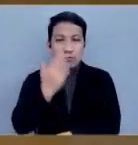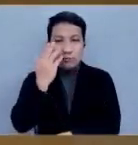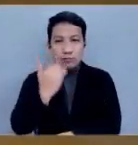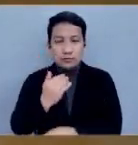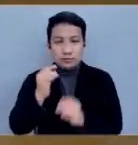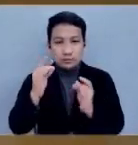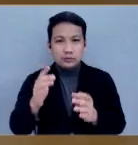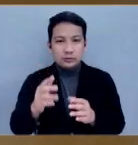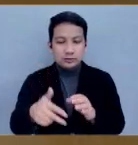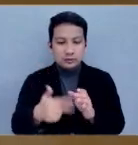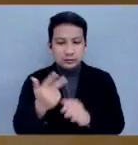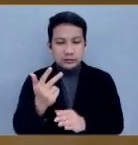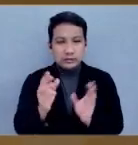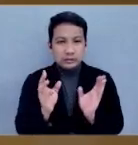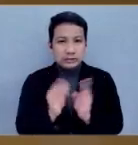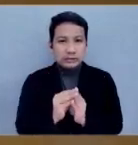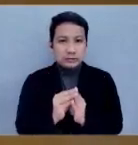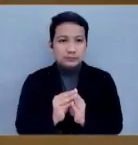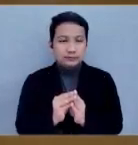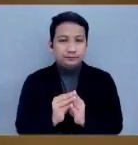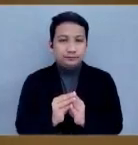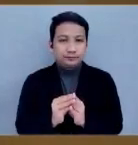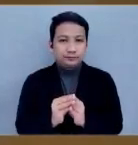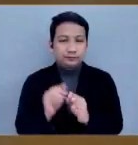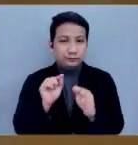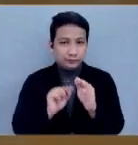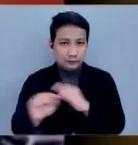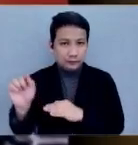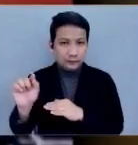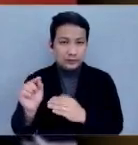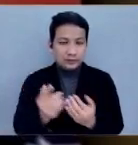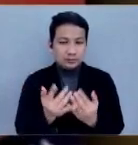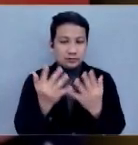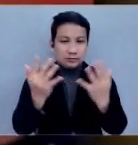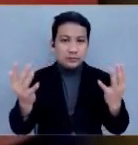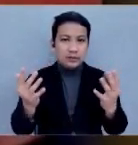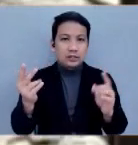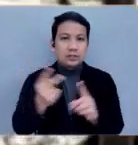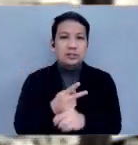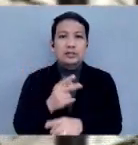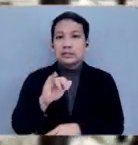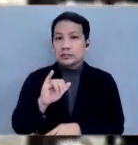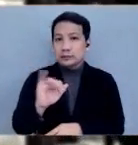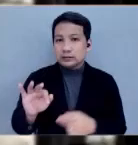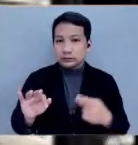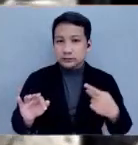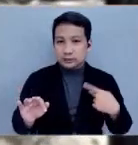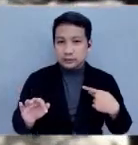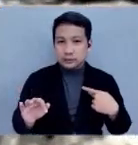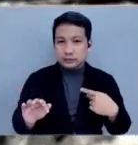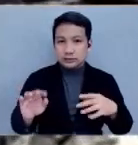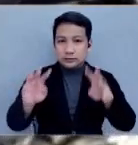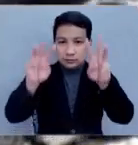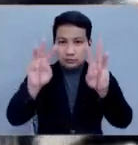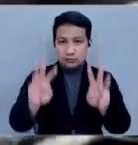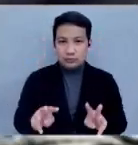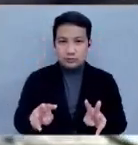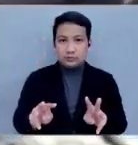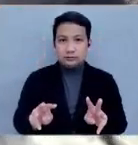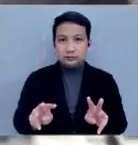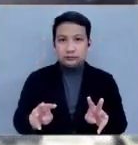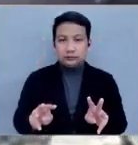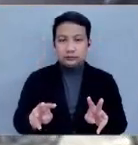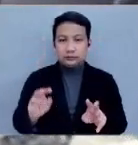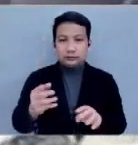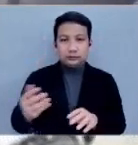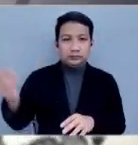3rd-degree burns. Makakatakas daw sana mula sa sunog ang mga biktima kung hindi dahil sa pader na ito sa bodega. Nasa likod ng pader